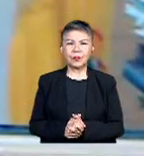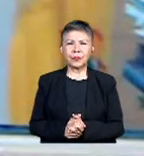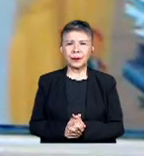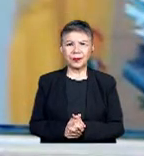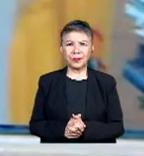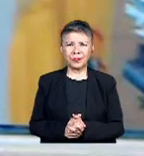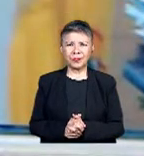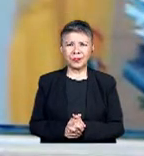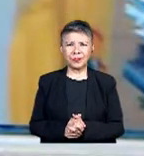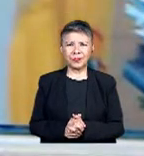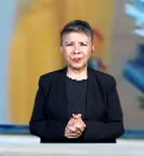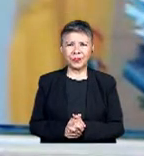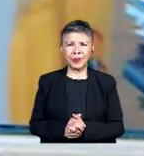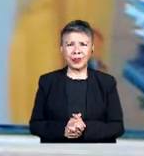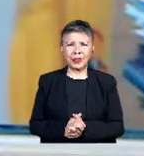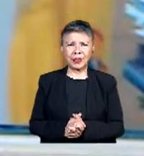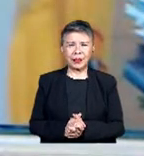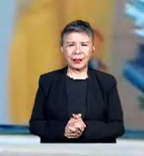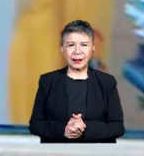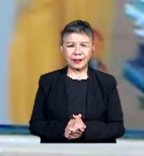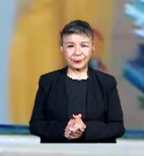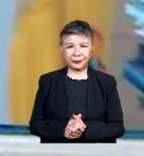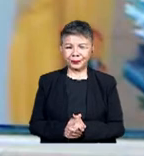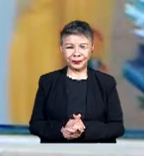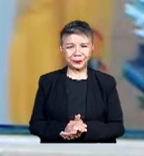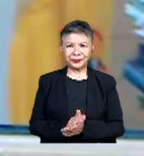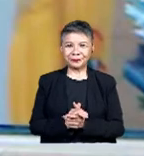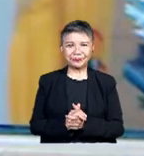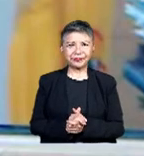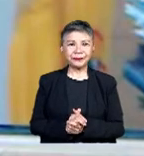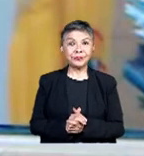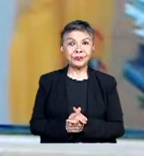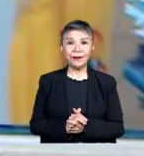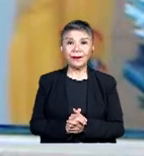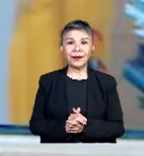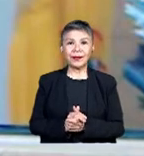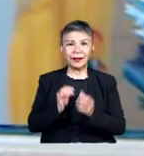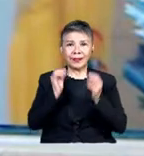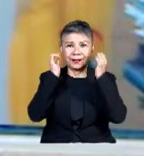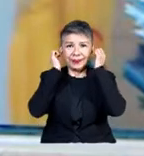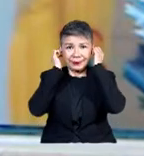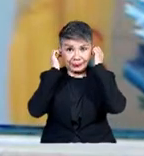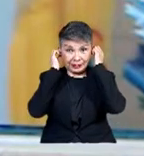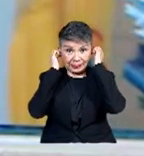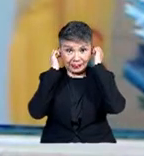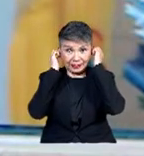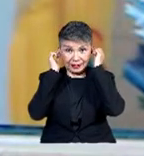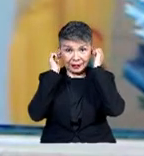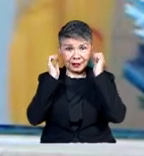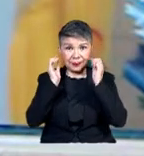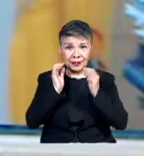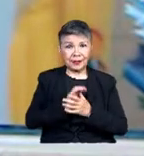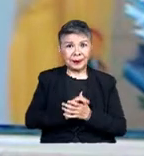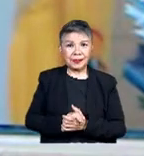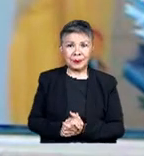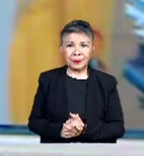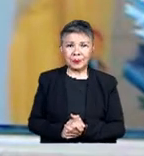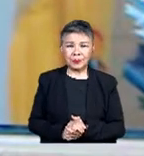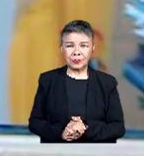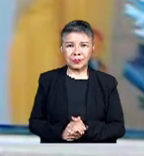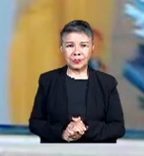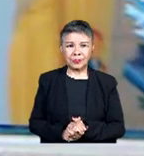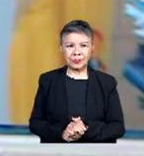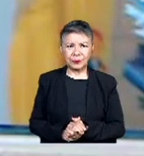berikan support penuh pada mereka, kami dapat berlatihan. Ini sungguh, kita akan mengangkat nama